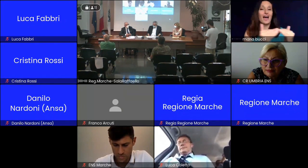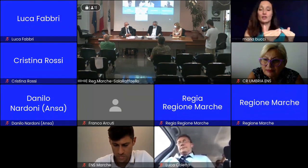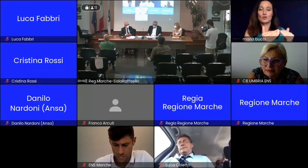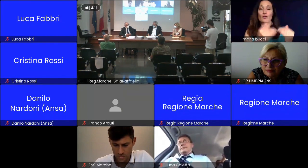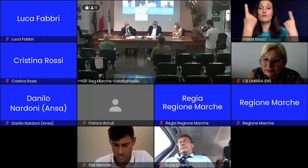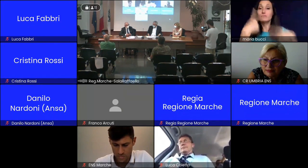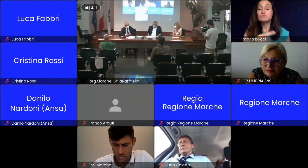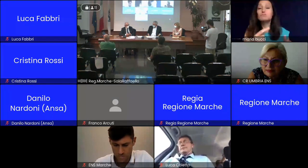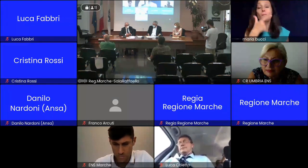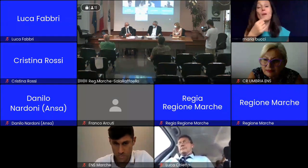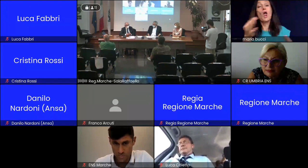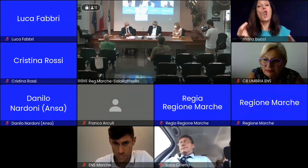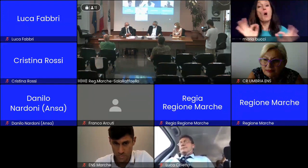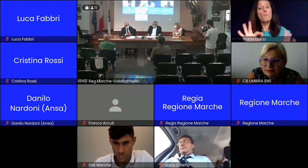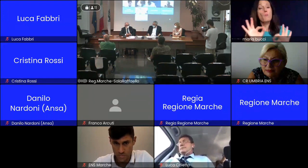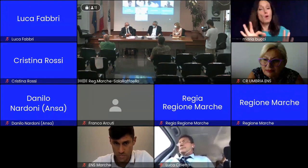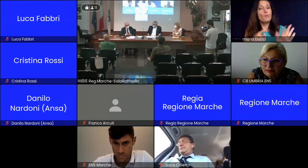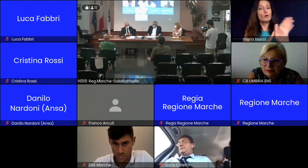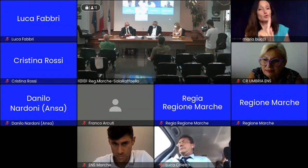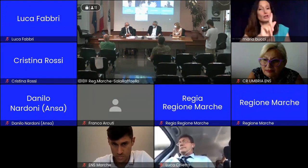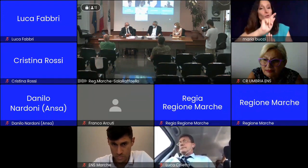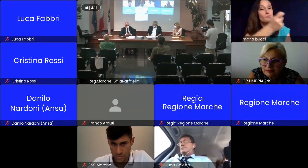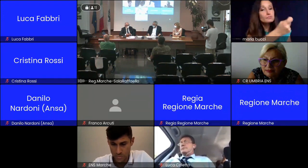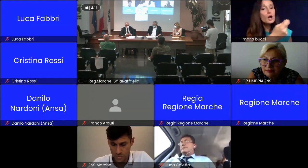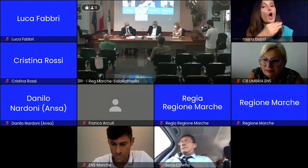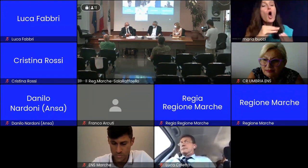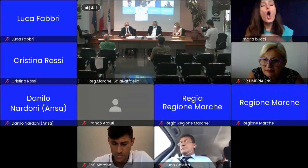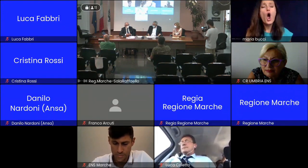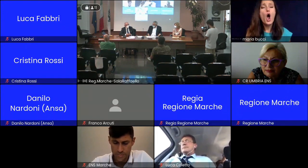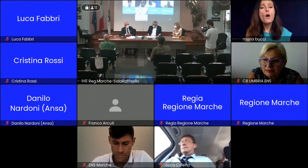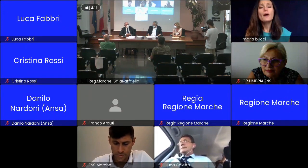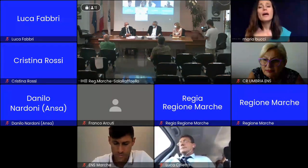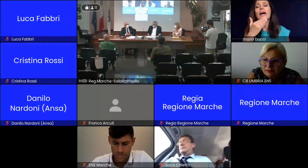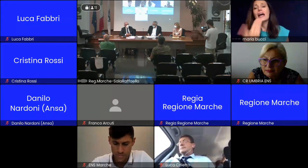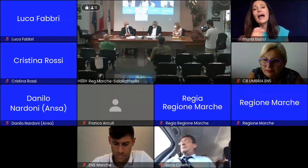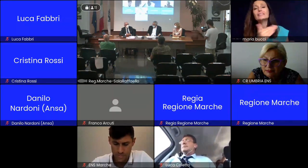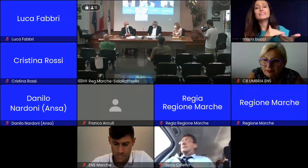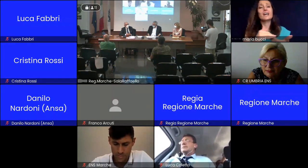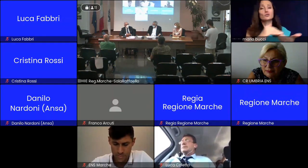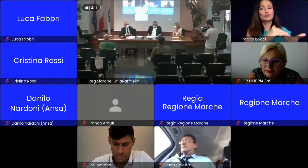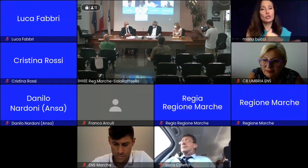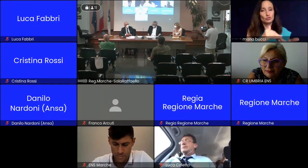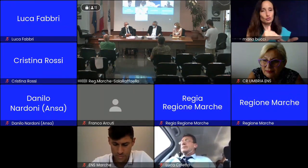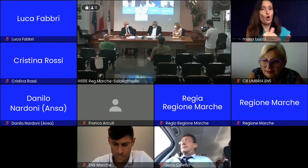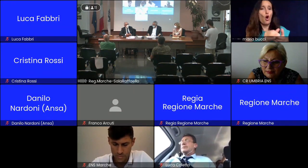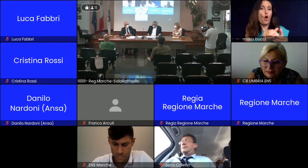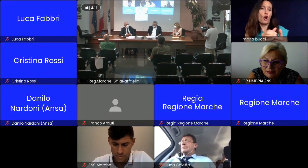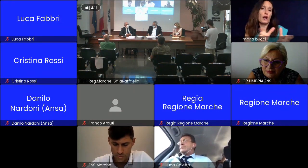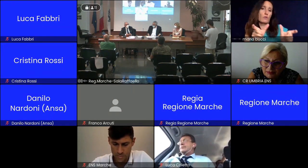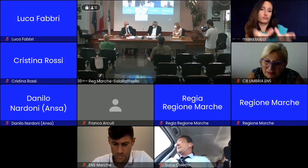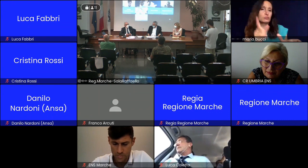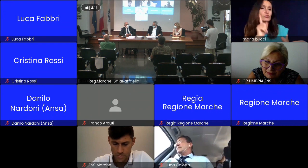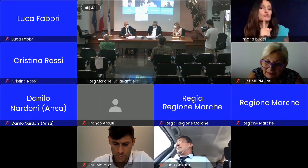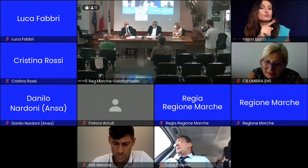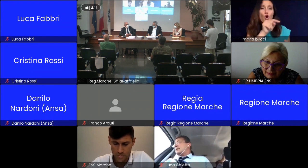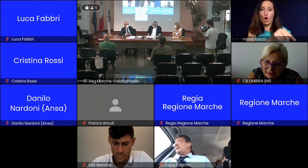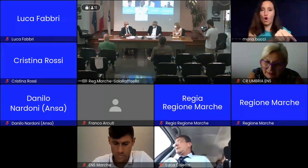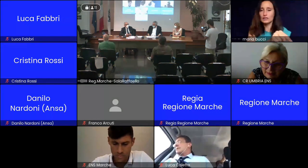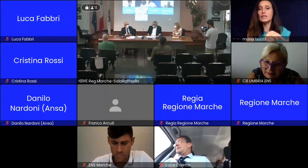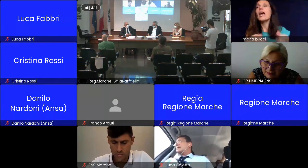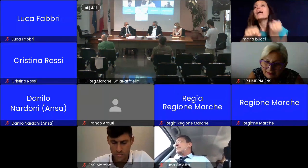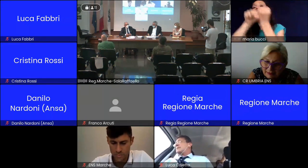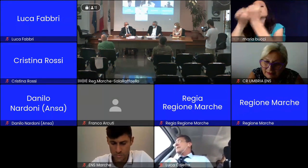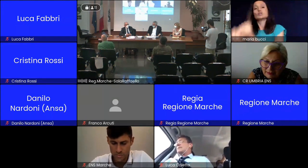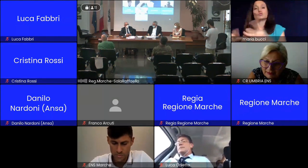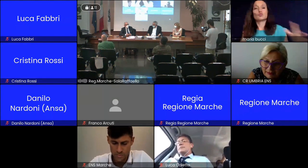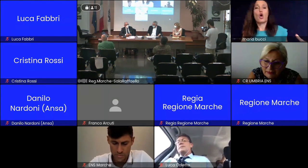con un'interlocuzione tra livelli istituzionali e le associazioni della categoria. Concludo per